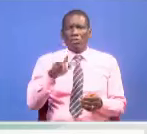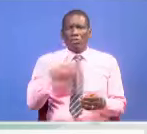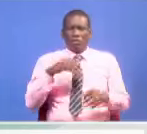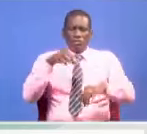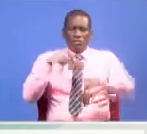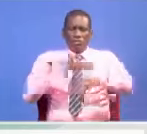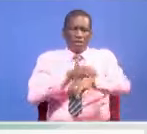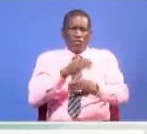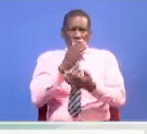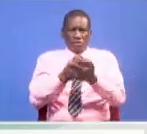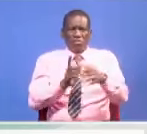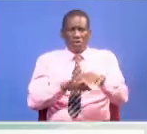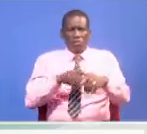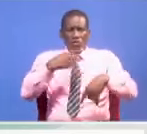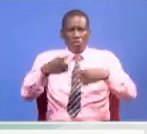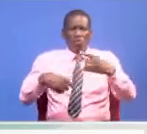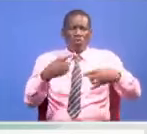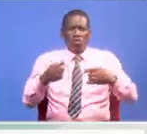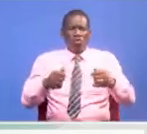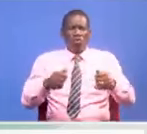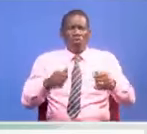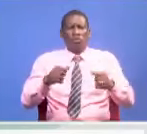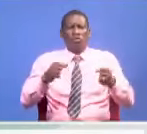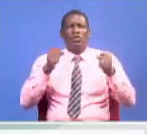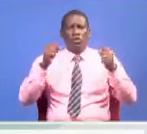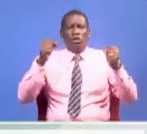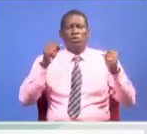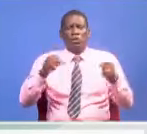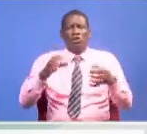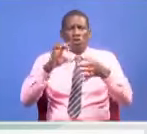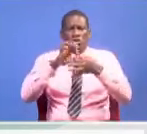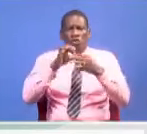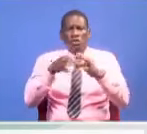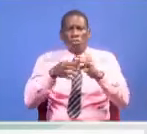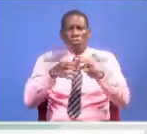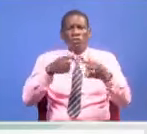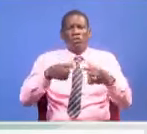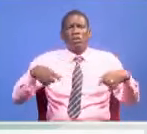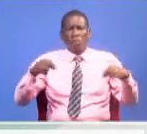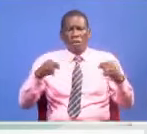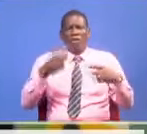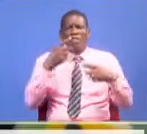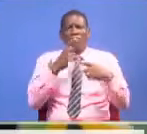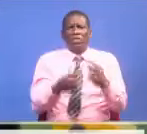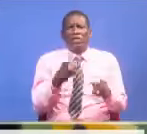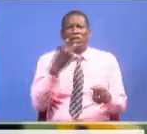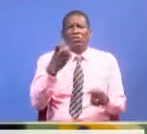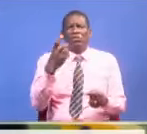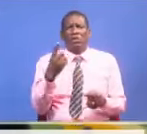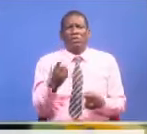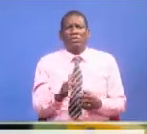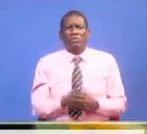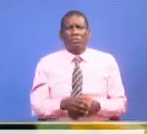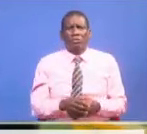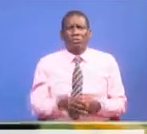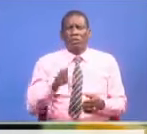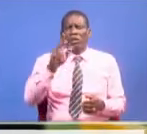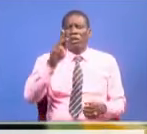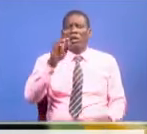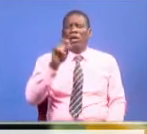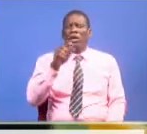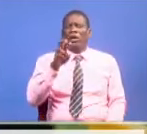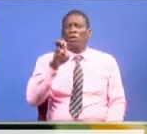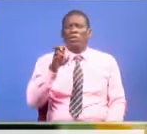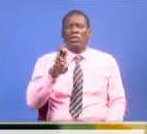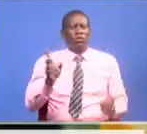jeraha kwa muda, aliendeleza ubabe huu katika Olimpiki ya Tokyo nchini Japan mwaka 2021. Korir